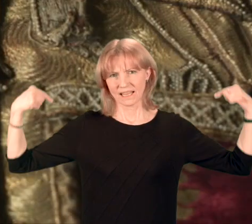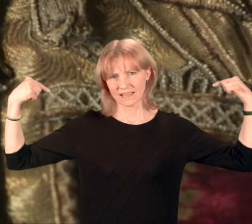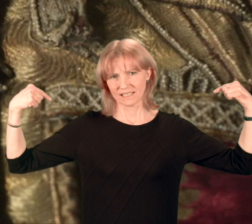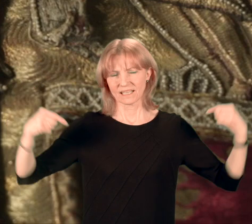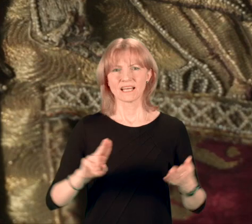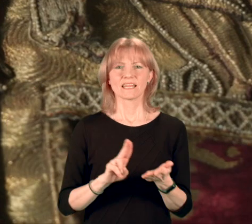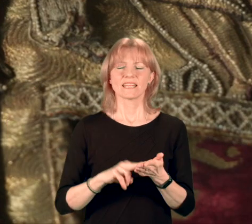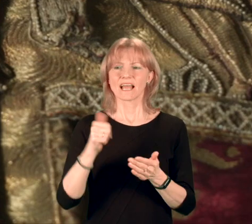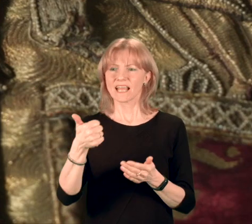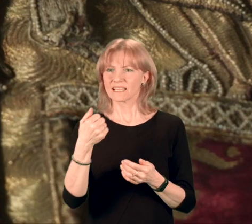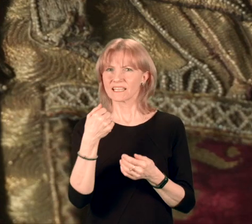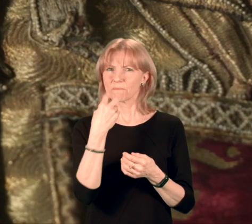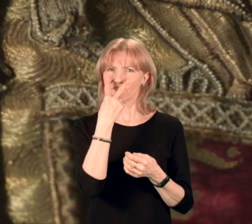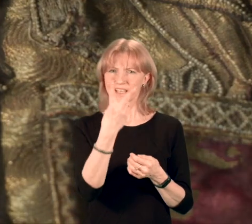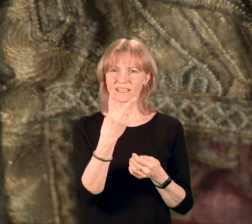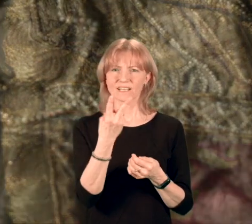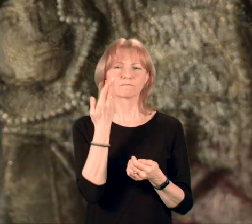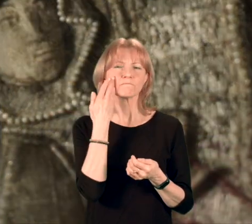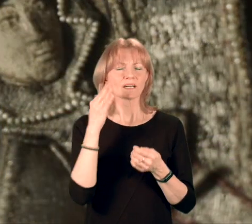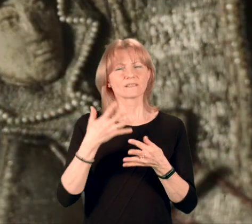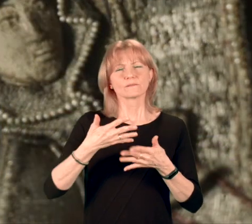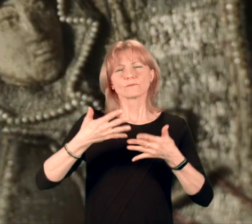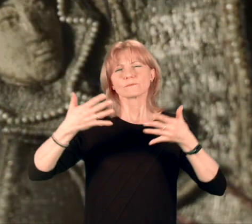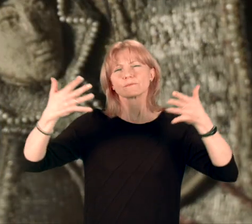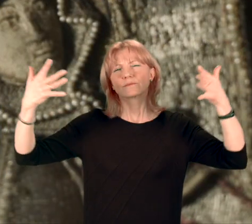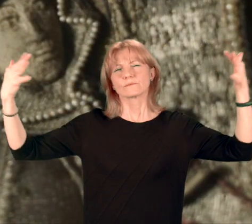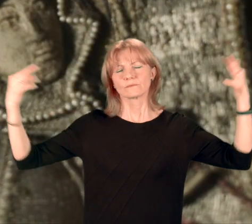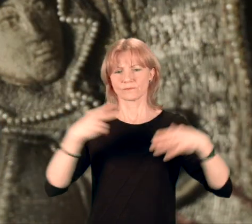Na jednym z nich dostrzec możemy niezliczoną ilość pereł.